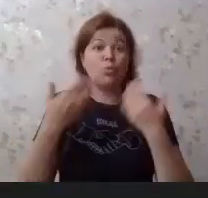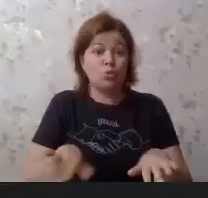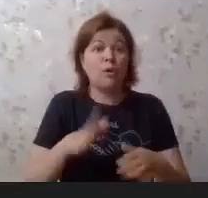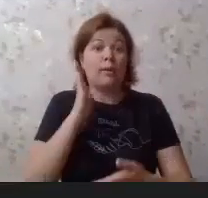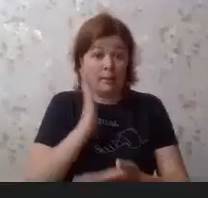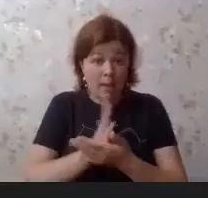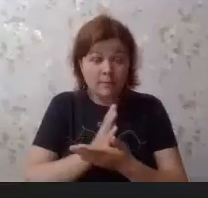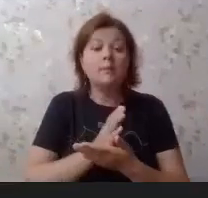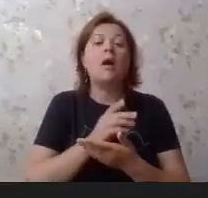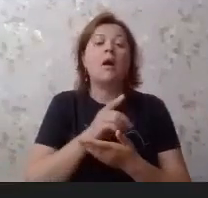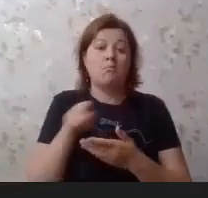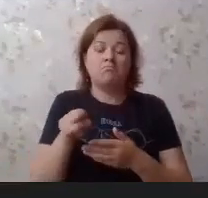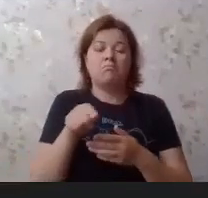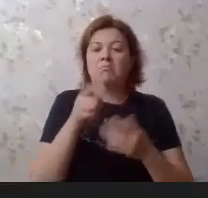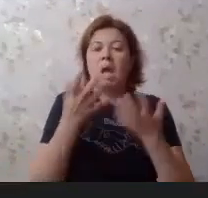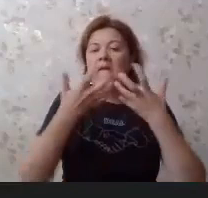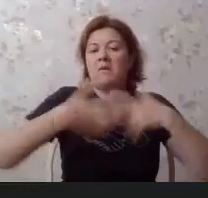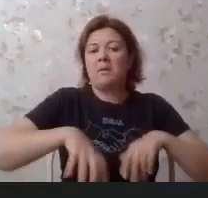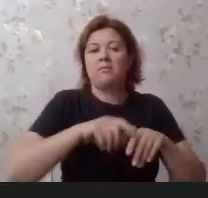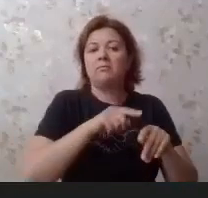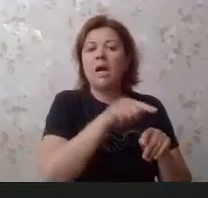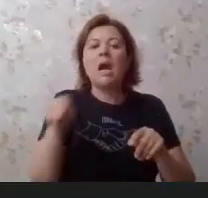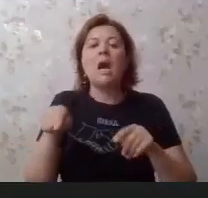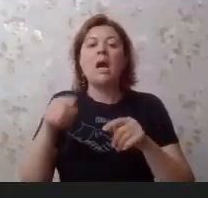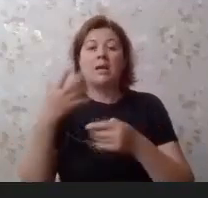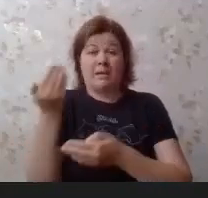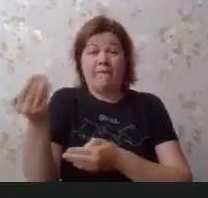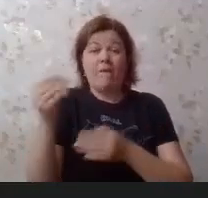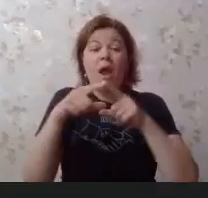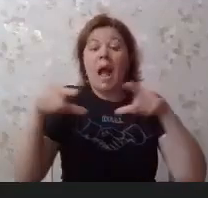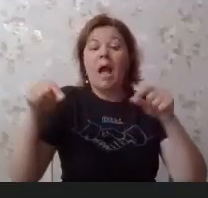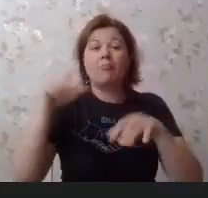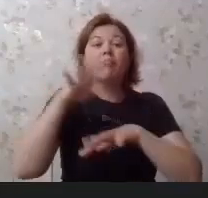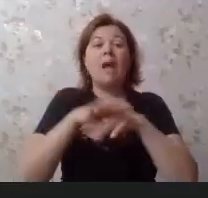получает соответствующую запись на свою карту